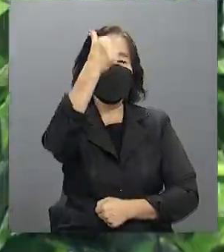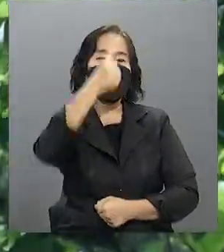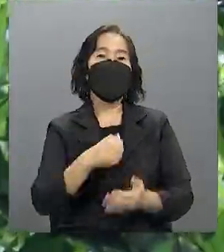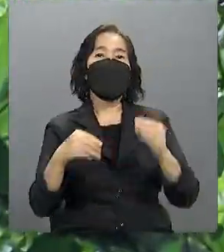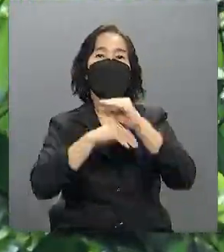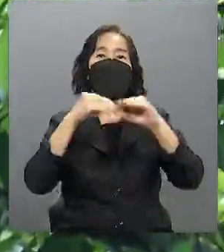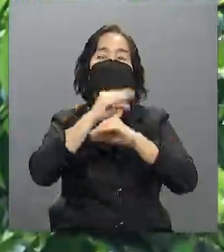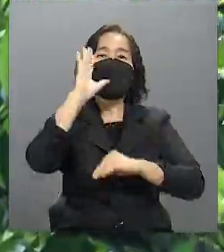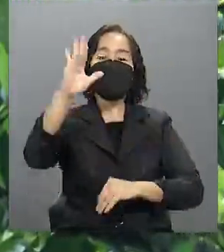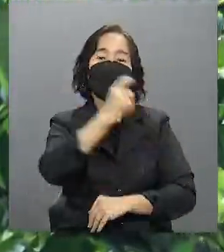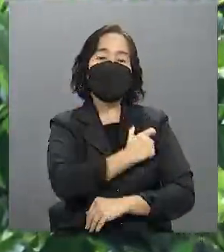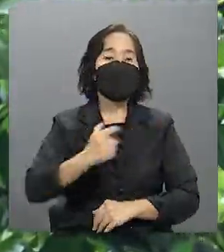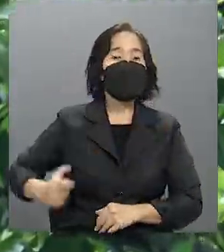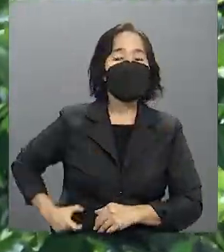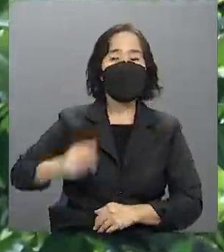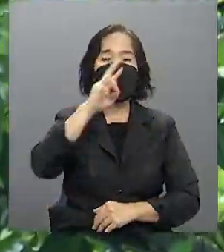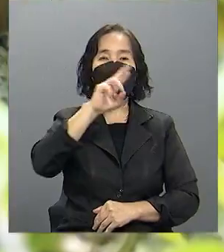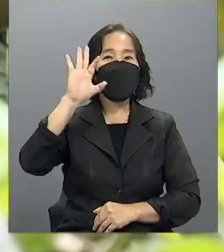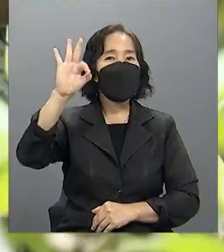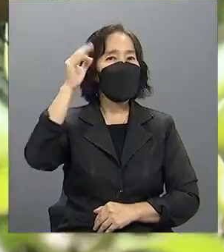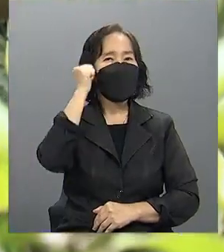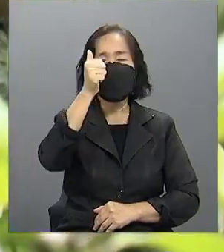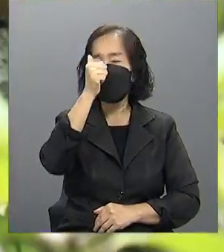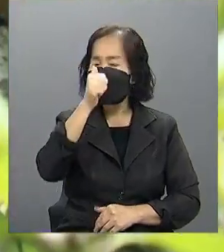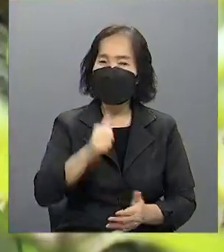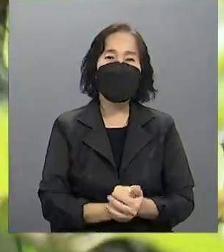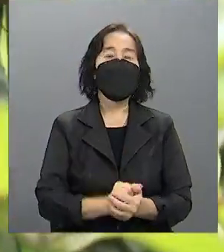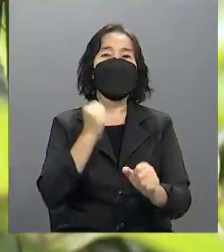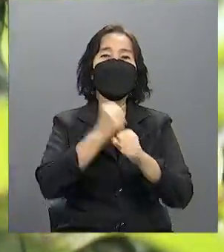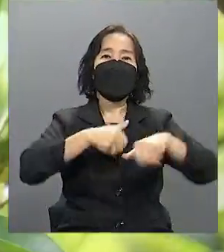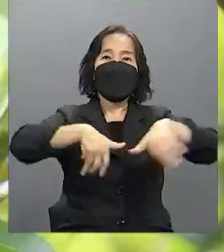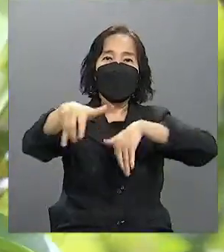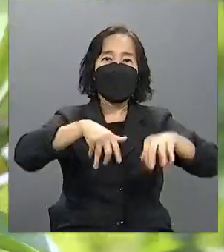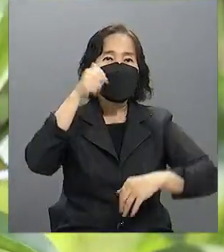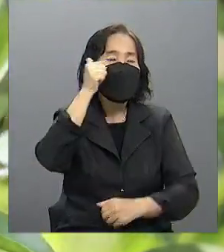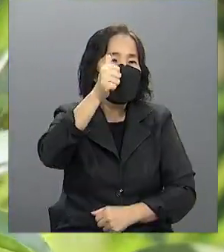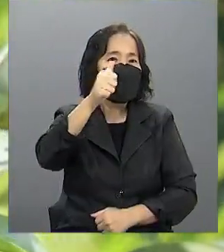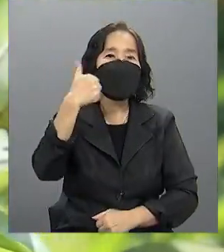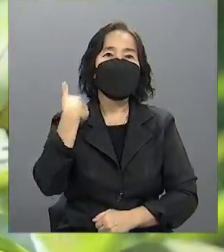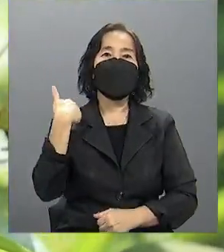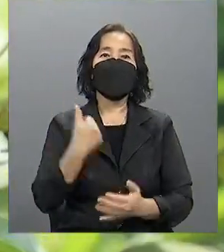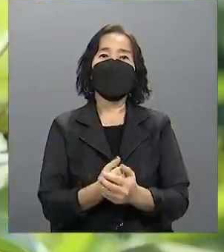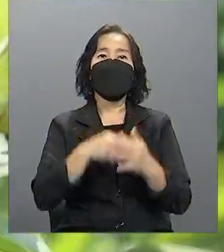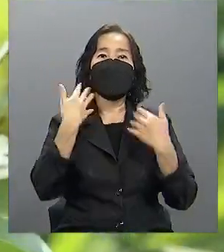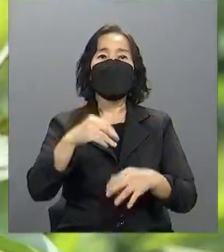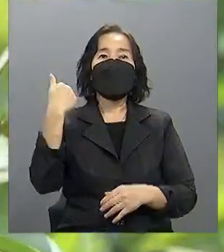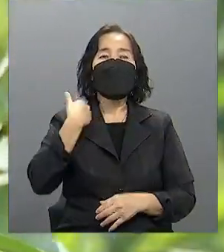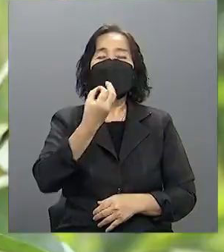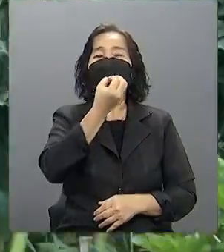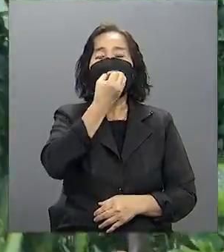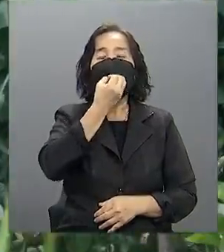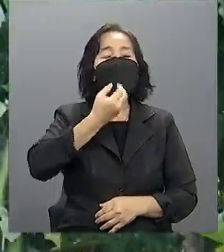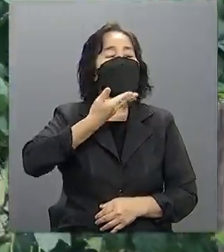มันดีเบิดสุขโครงการเฮ็ดแท้หามแท้นั้นมันได้อยู่แล้วครับโครงการของในล่วงนะแล้วก็บ่อึดบ่ยากซ้ำครับใส่นี่ใส่สินได้หอมคันถ้าเฮ็ด